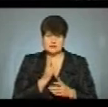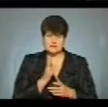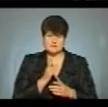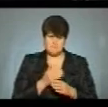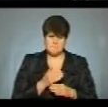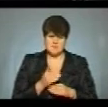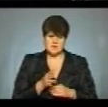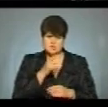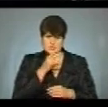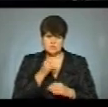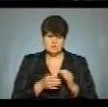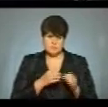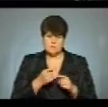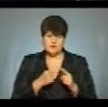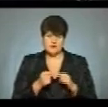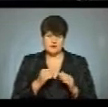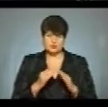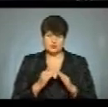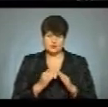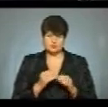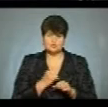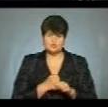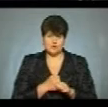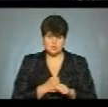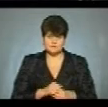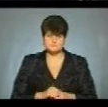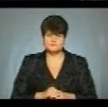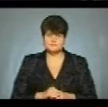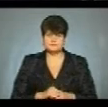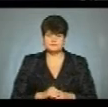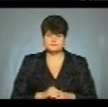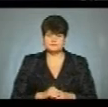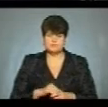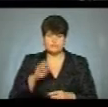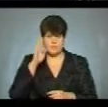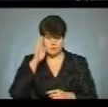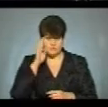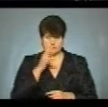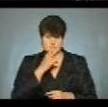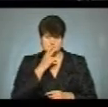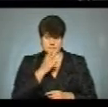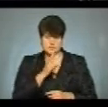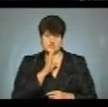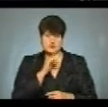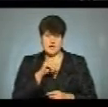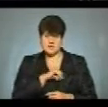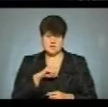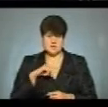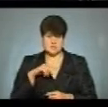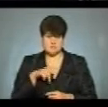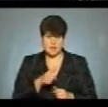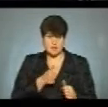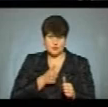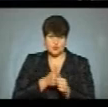пізню пору доби поверталися додому з роботи. Злочинець, переконавшись, що жінка сама, доганяв